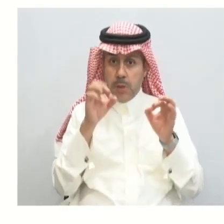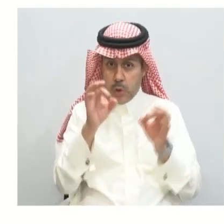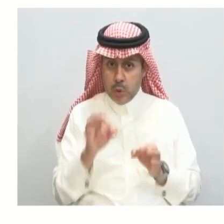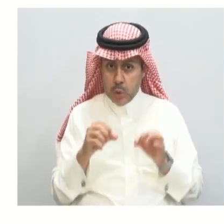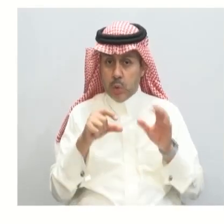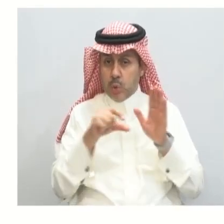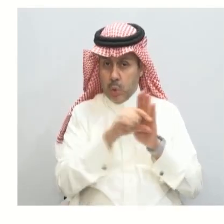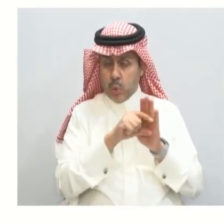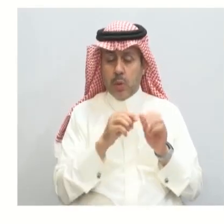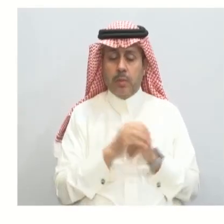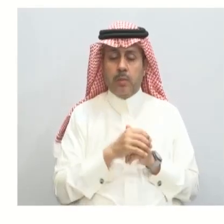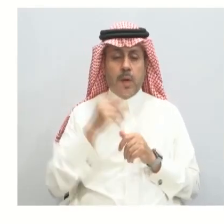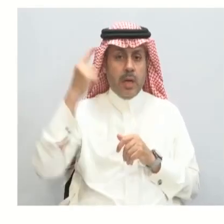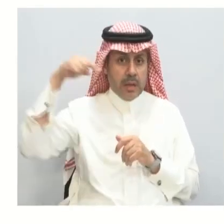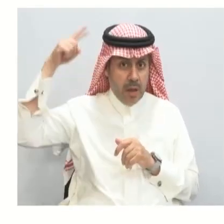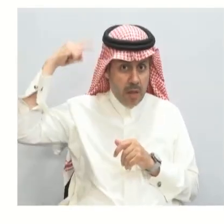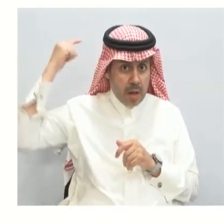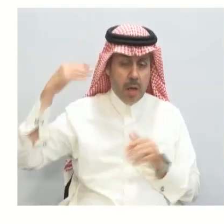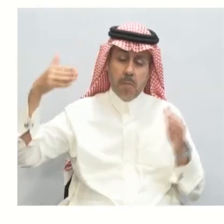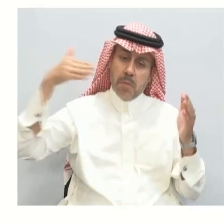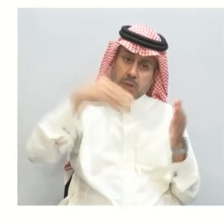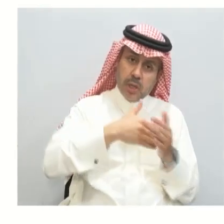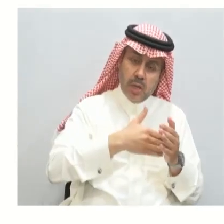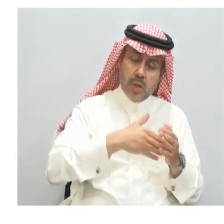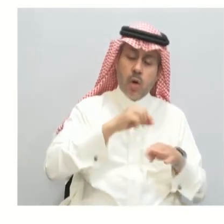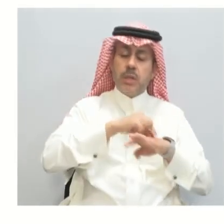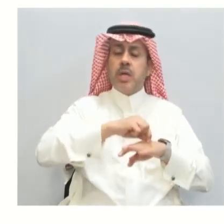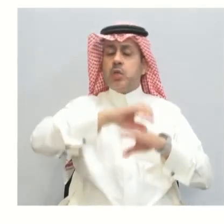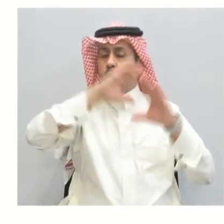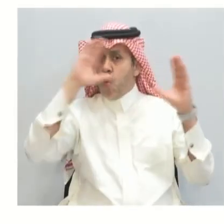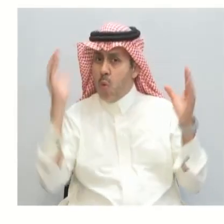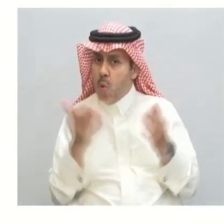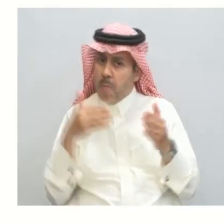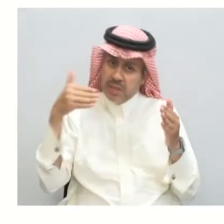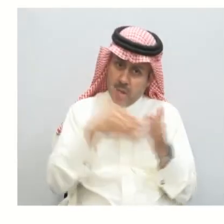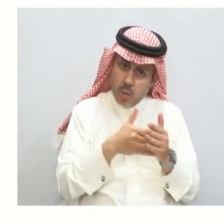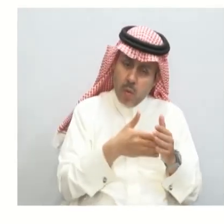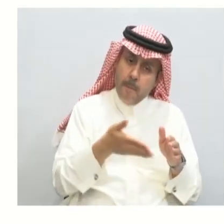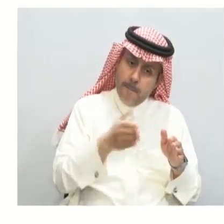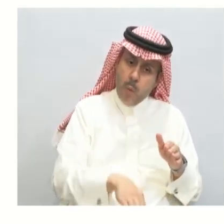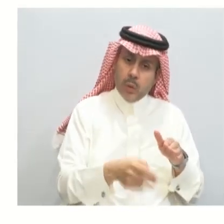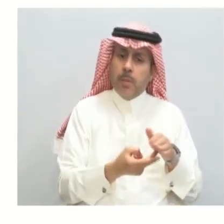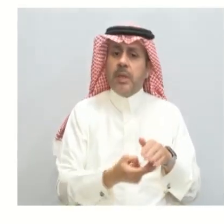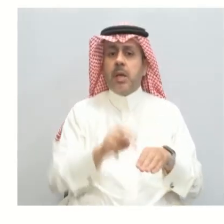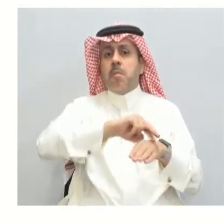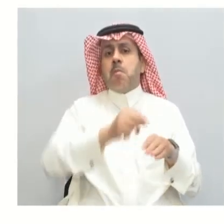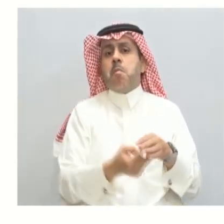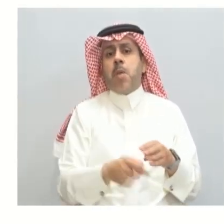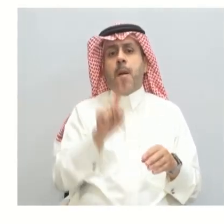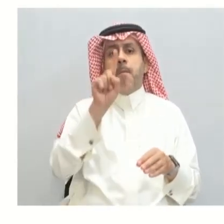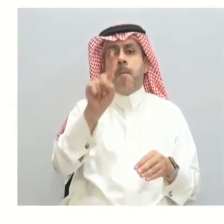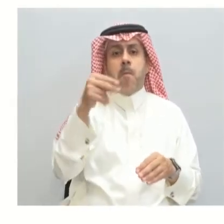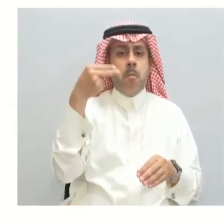هي ان اتذكر المصير الذي يصير اليه كل انسان وهو انه سيخرج من قبره للحساب